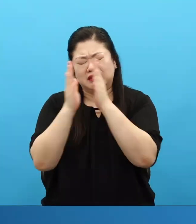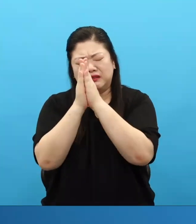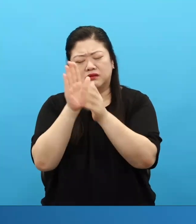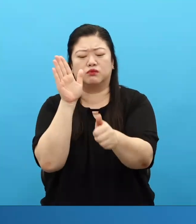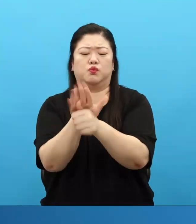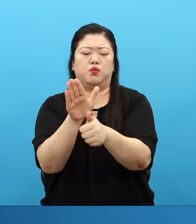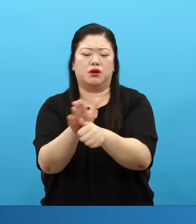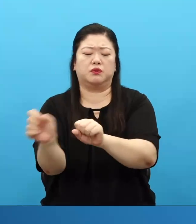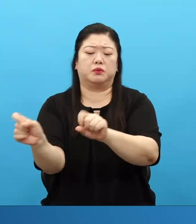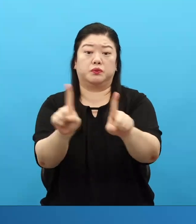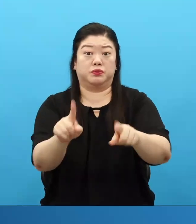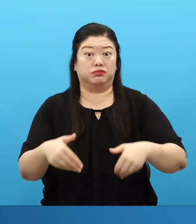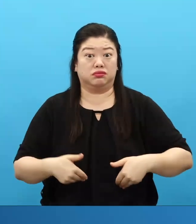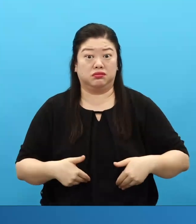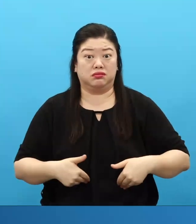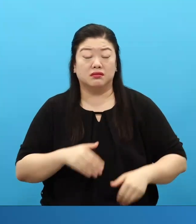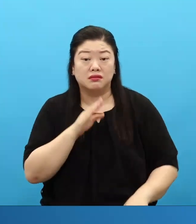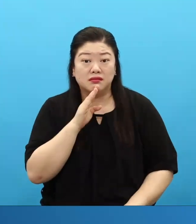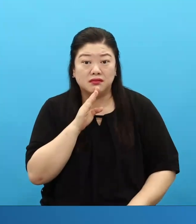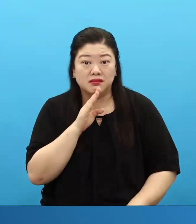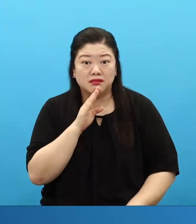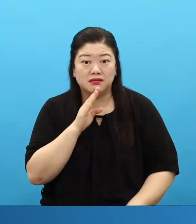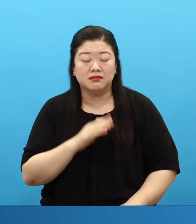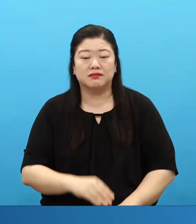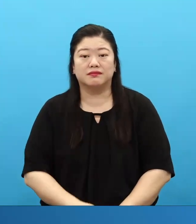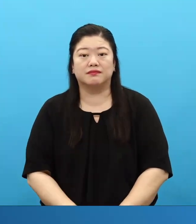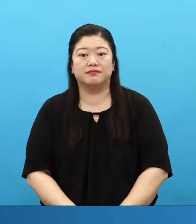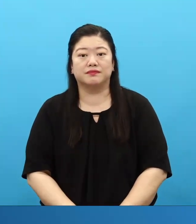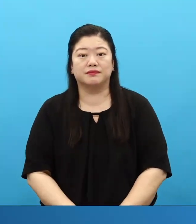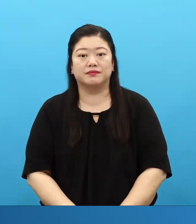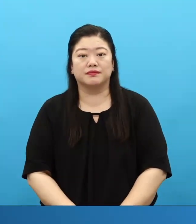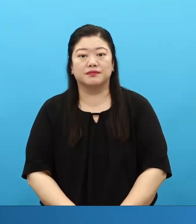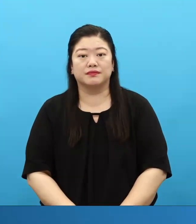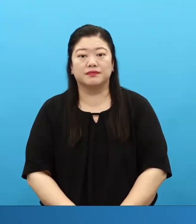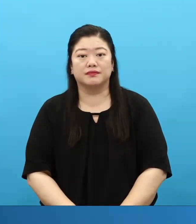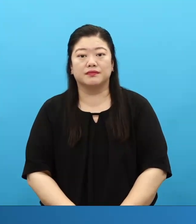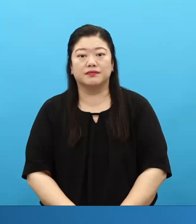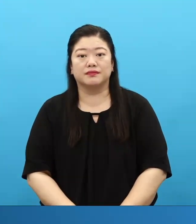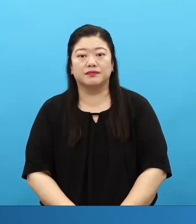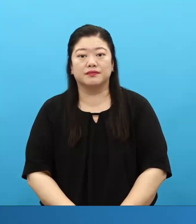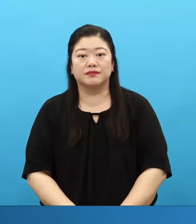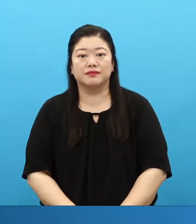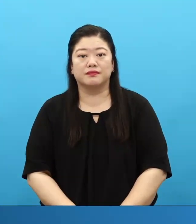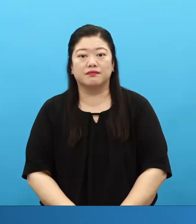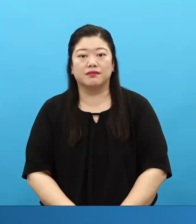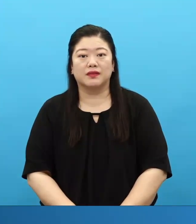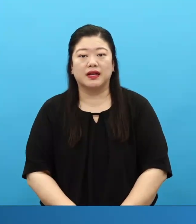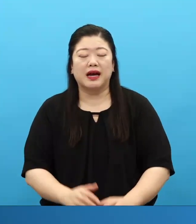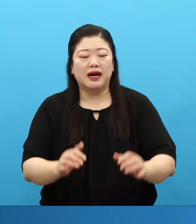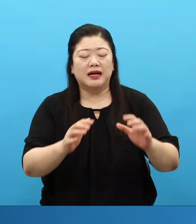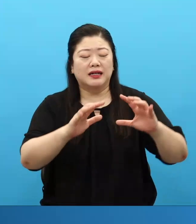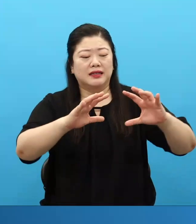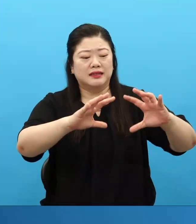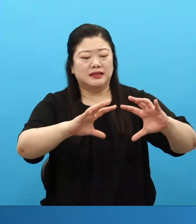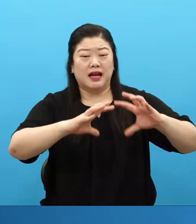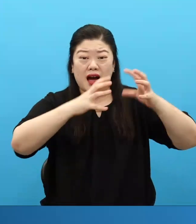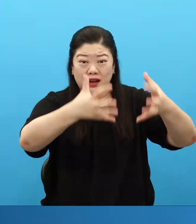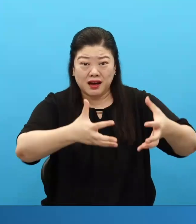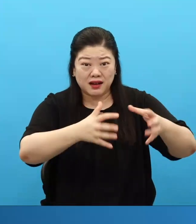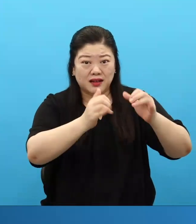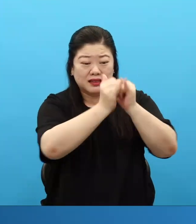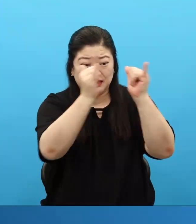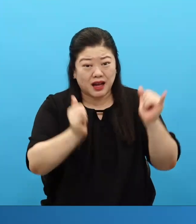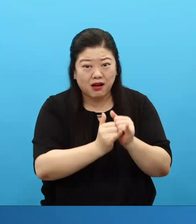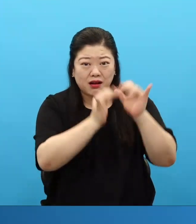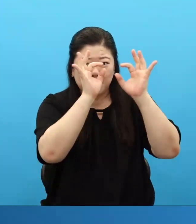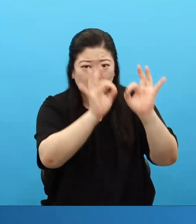다른 generation. 거는요 옳은 말이라도 거짓말입니다. That everything else, even though those words sound right, they're all a 옳은 lie. 말이면 한두 개 세상 말 다 옳은 말 많아요. I think about everything